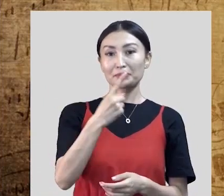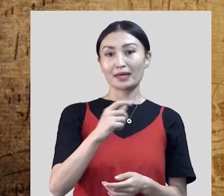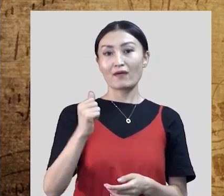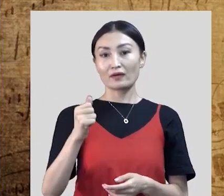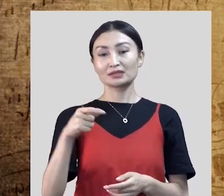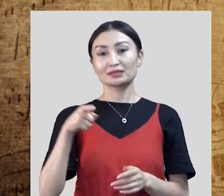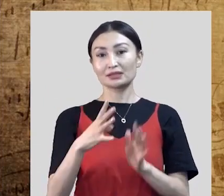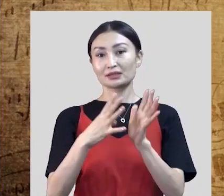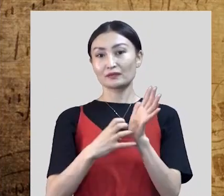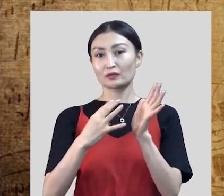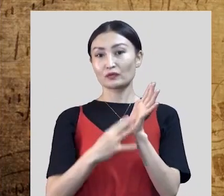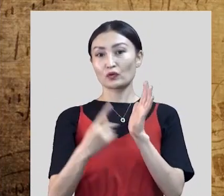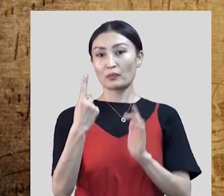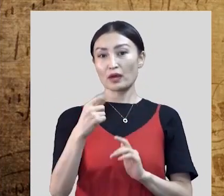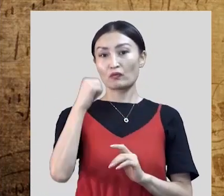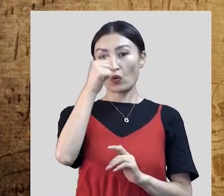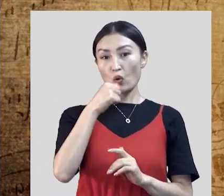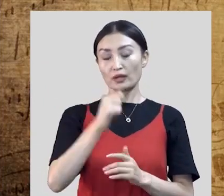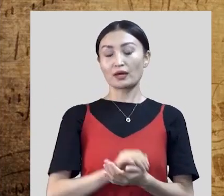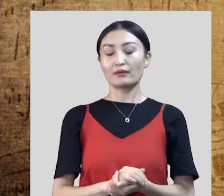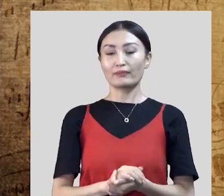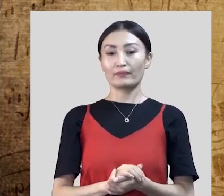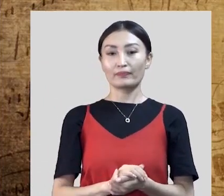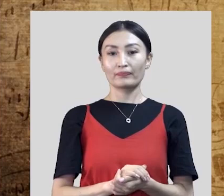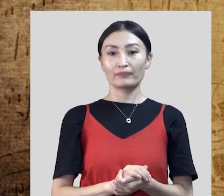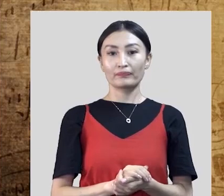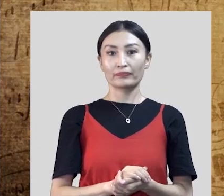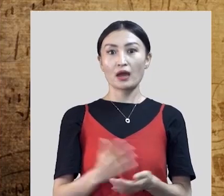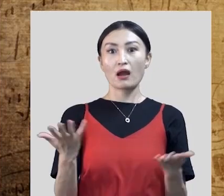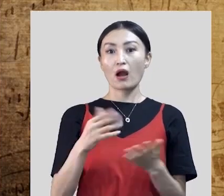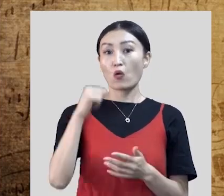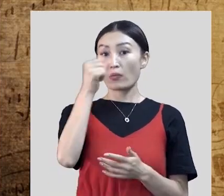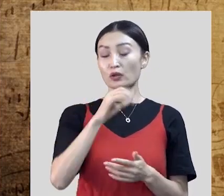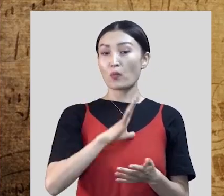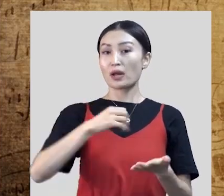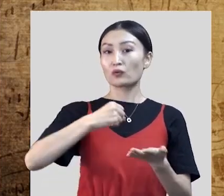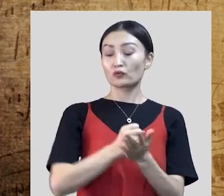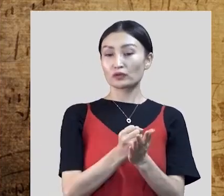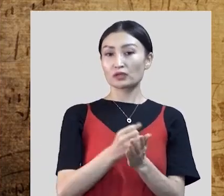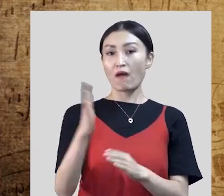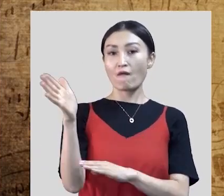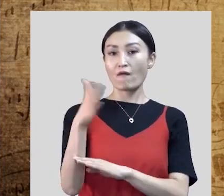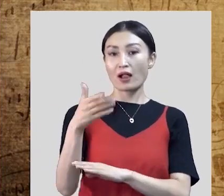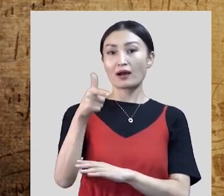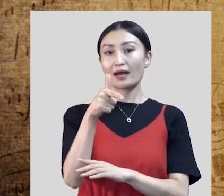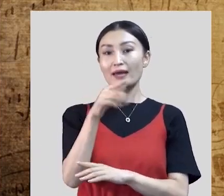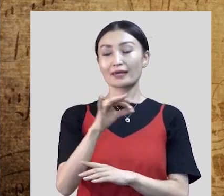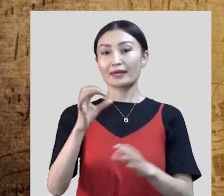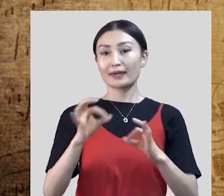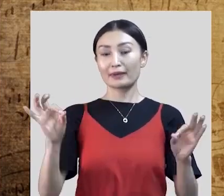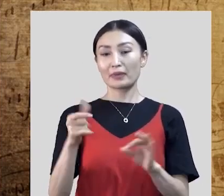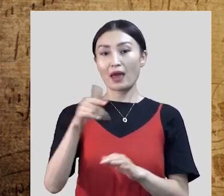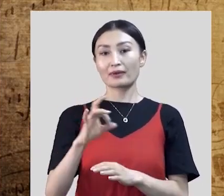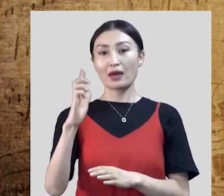31 августа 1991 года. В каком году были утверждены флаг, гимн, герб